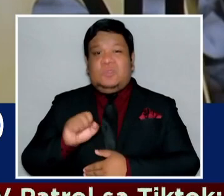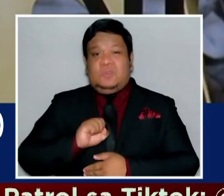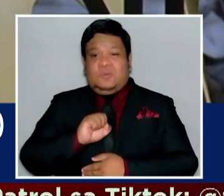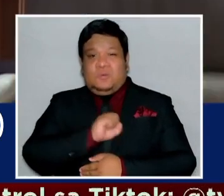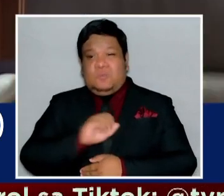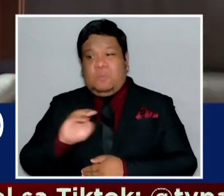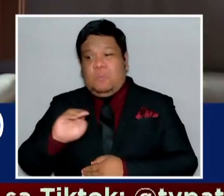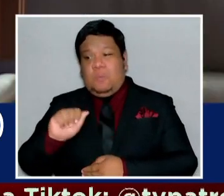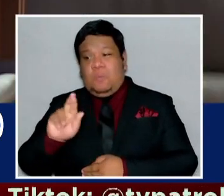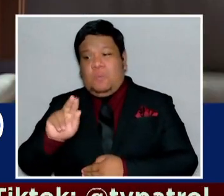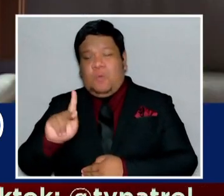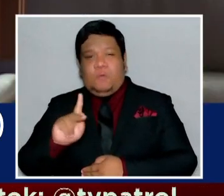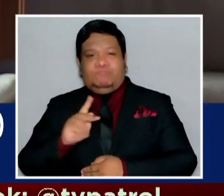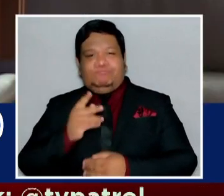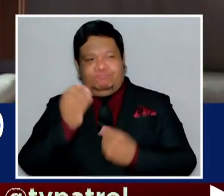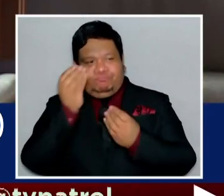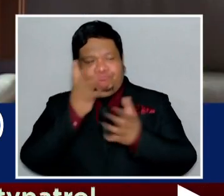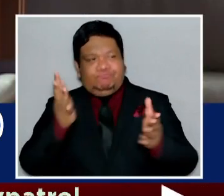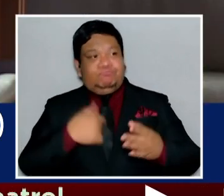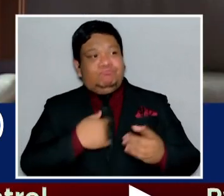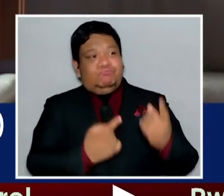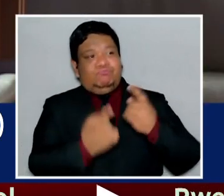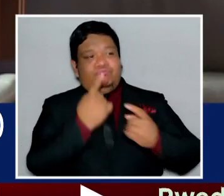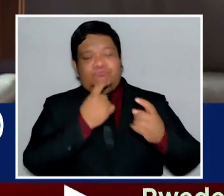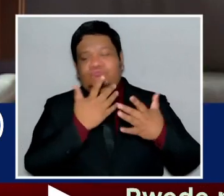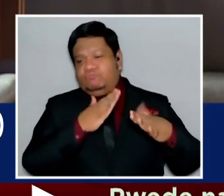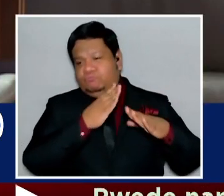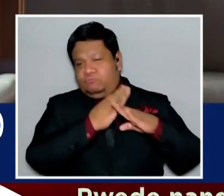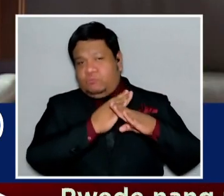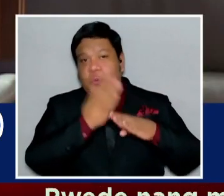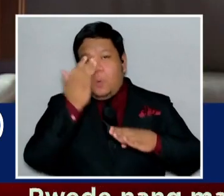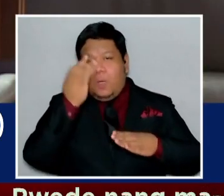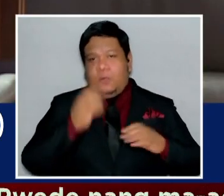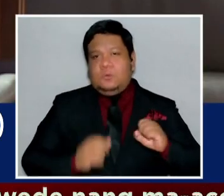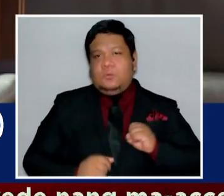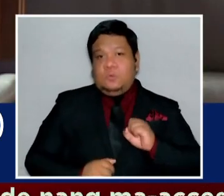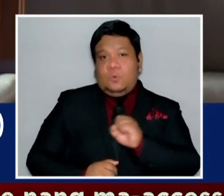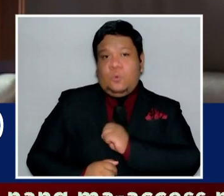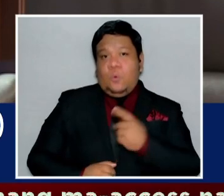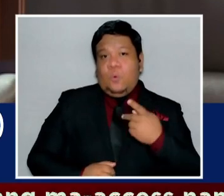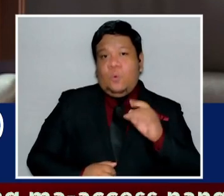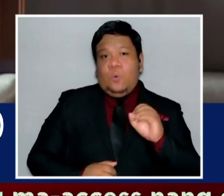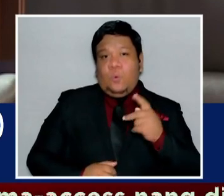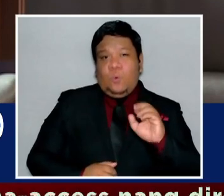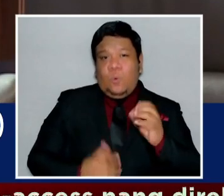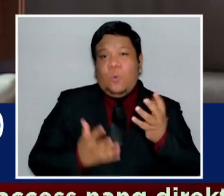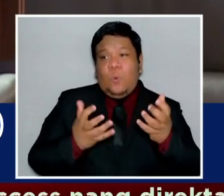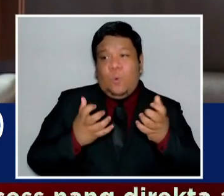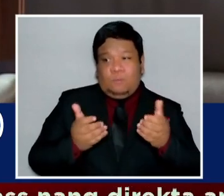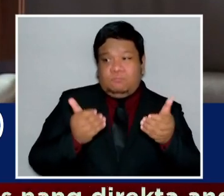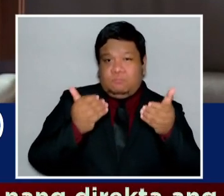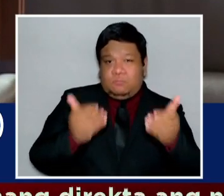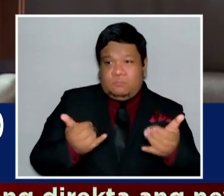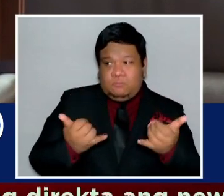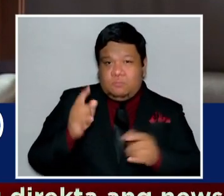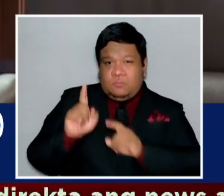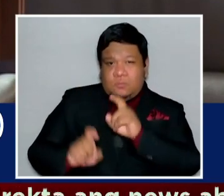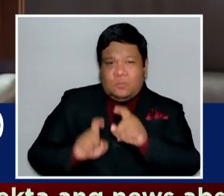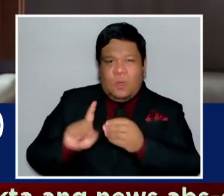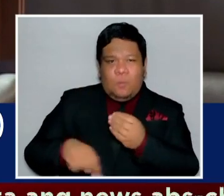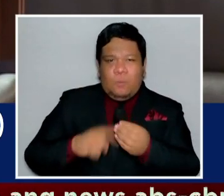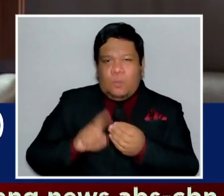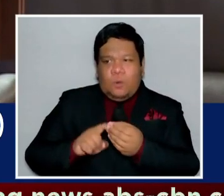Maharlika Bill. Kasunod ito ng pagsasabi ni Pimentel na itutuloy niya ang pagtatanong ngayong araw tungkol naman sa target na pondo ng